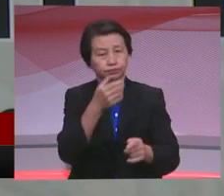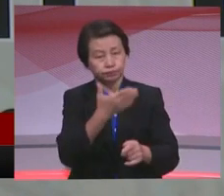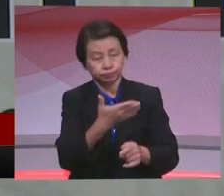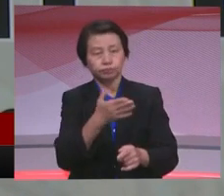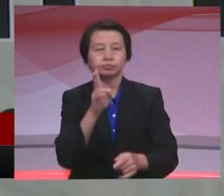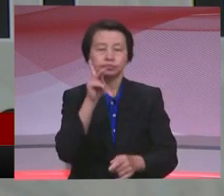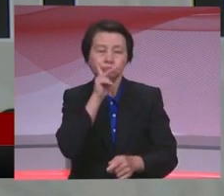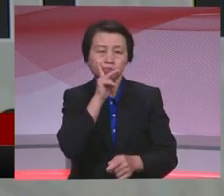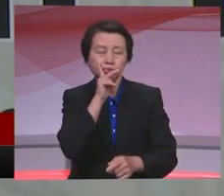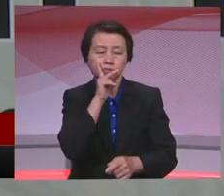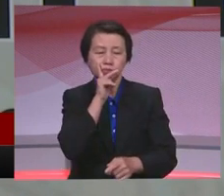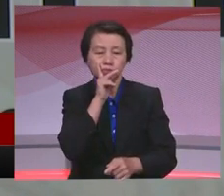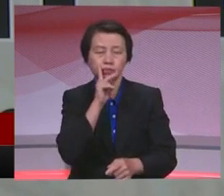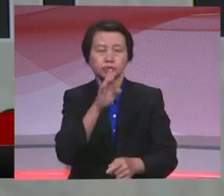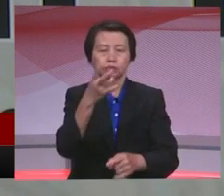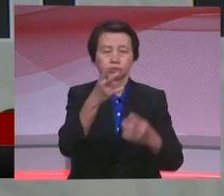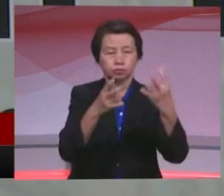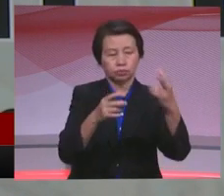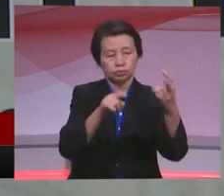negeri Kedah,